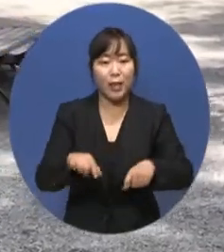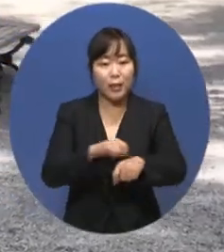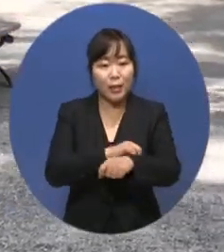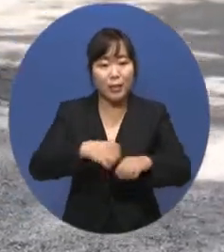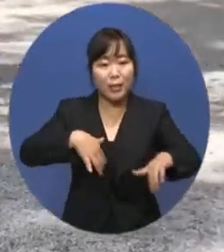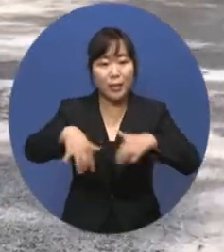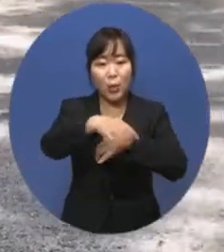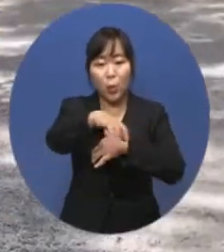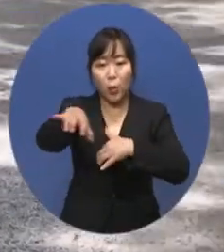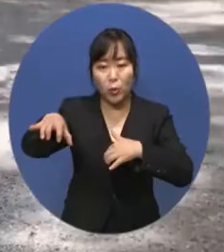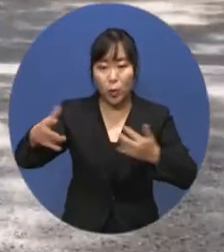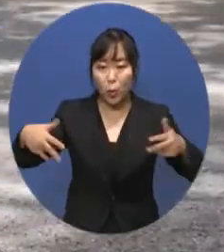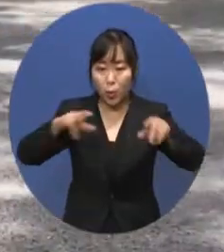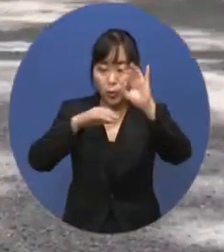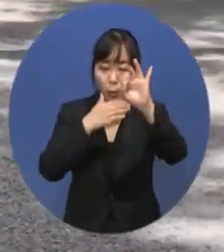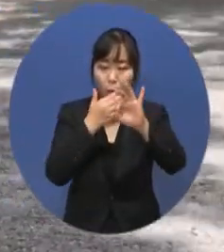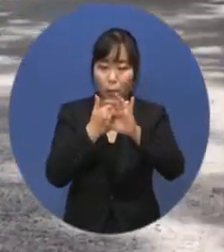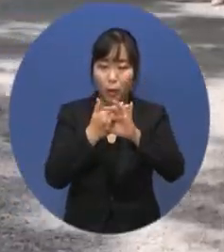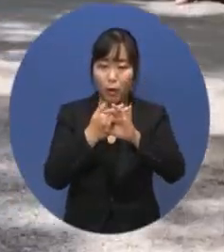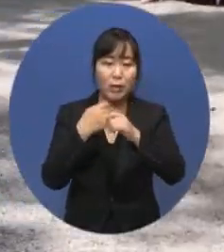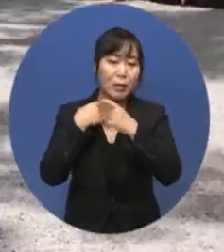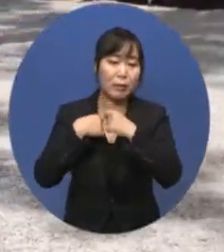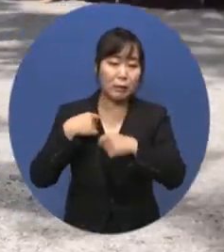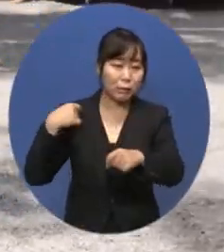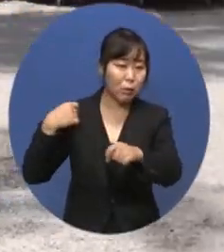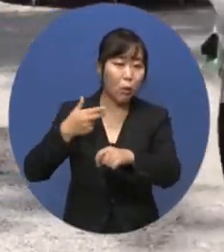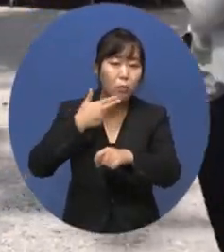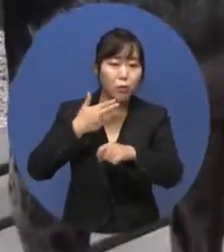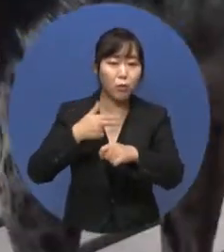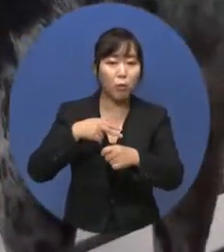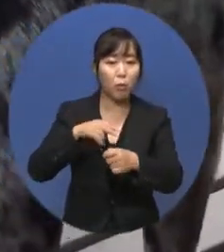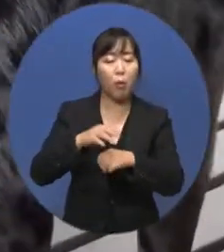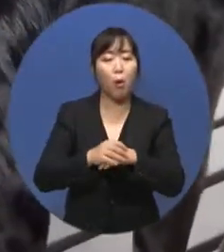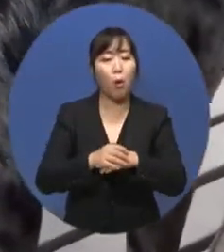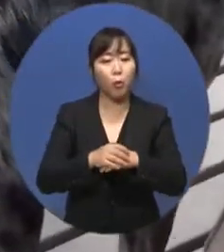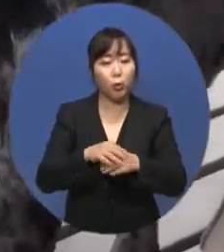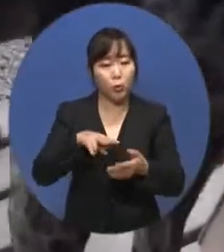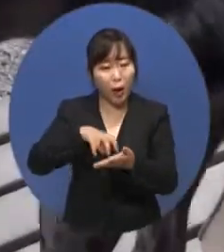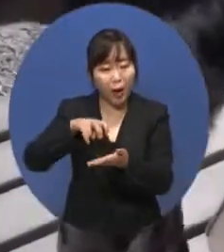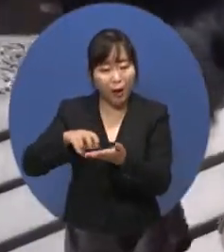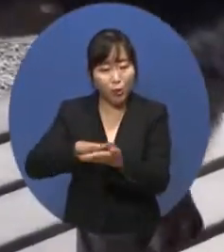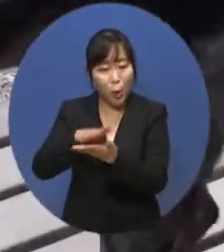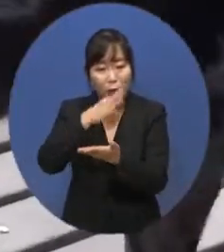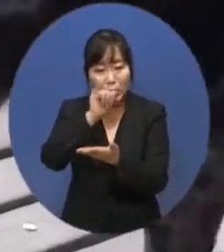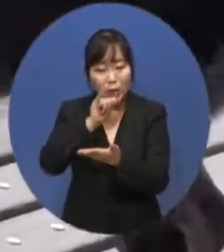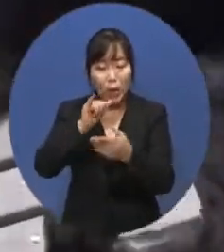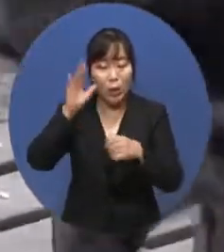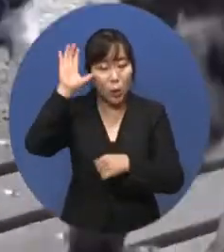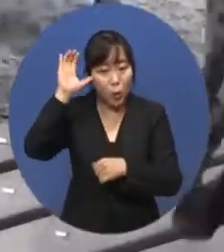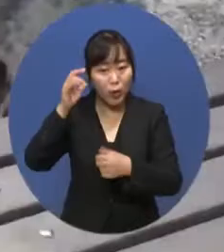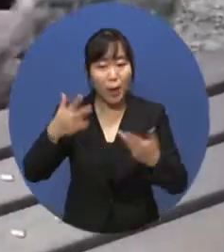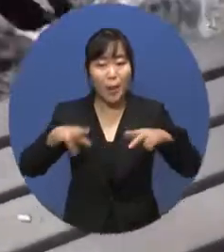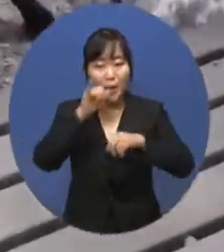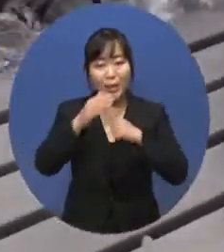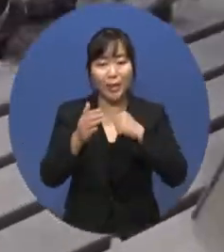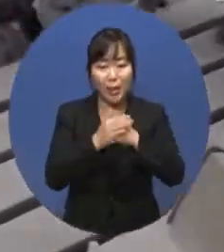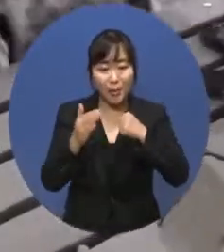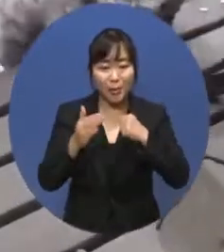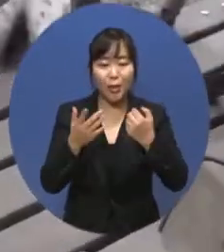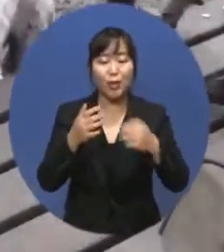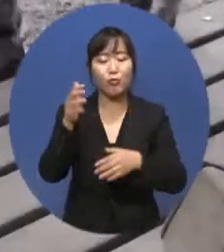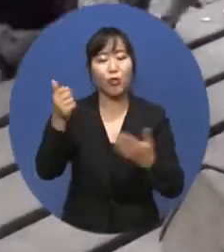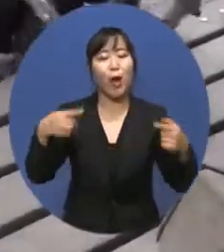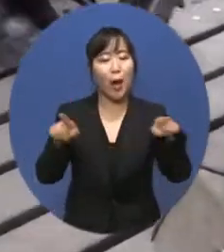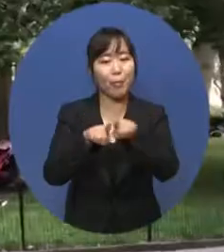시내 곳곳 여러 공원에는 끈없이 개들이 뛰어놀 수 있는 도그파크가 있어 주인과 함께 산책을 나온 개들을 쉽게 만날